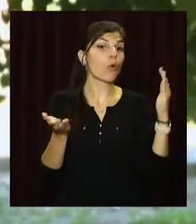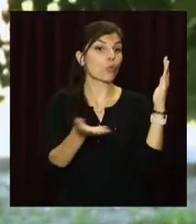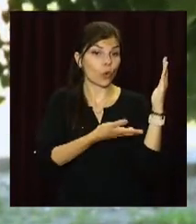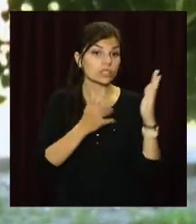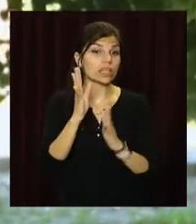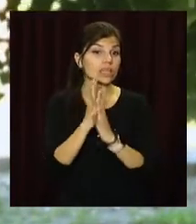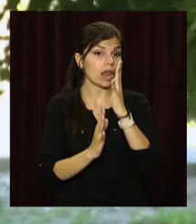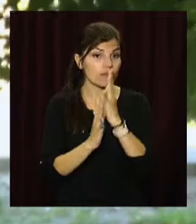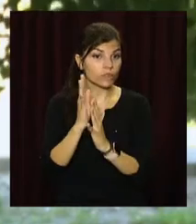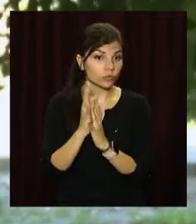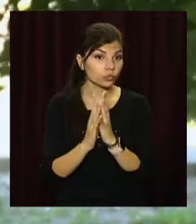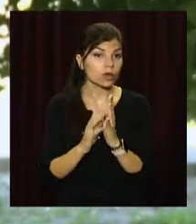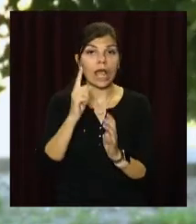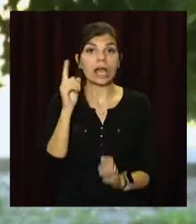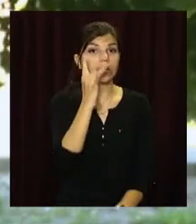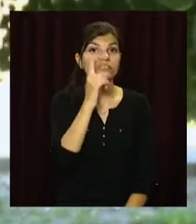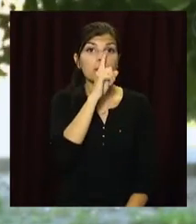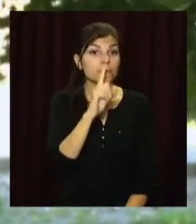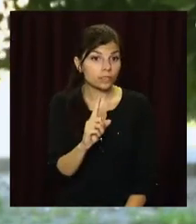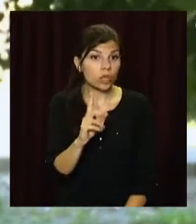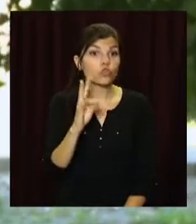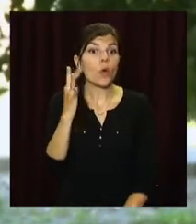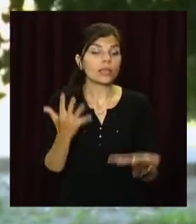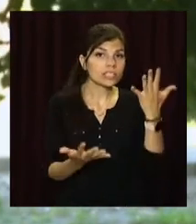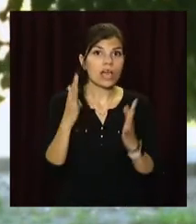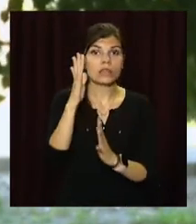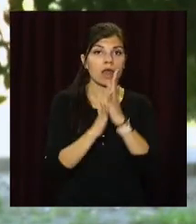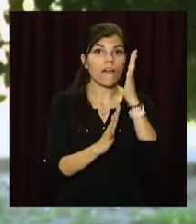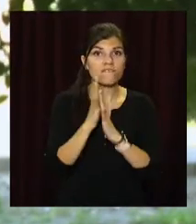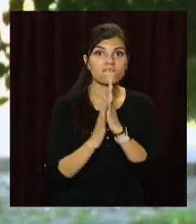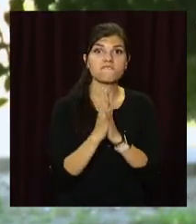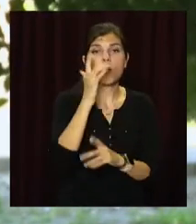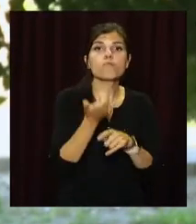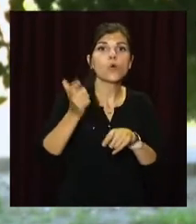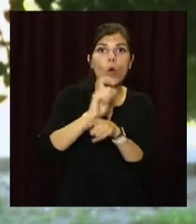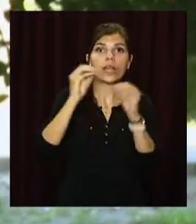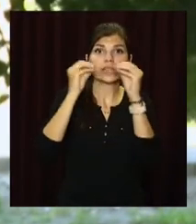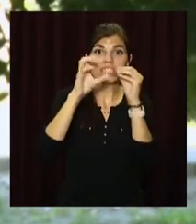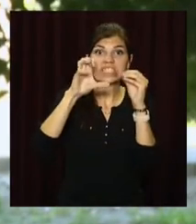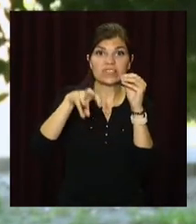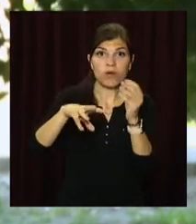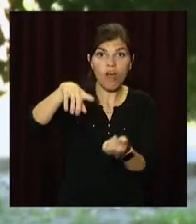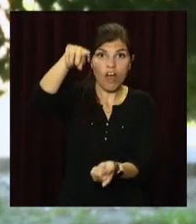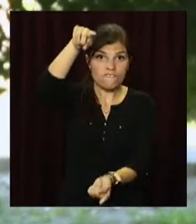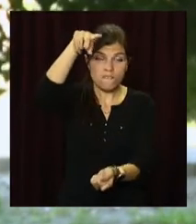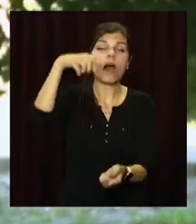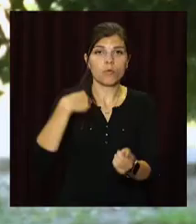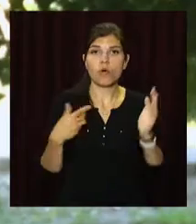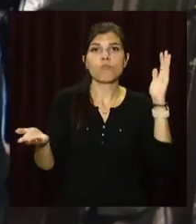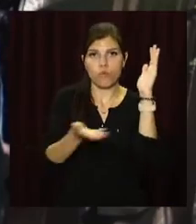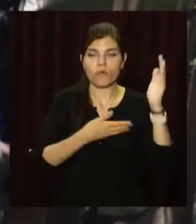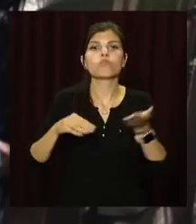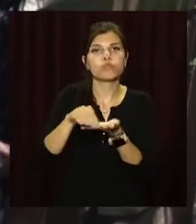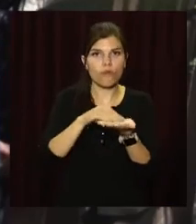косимо траву раз в місяць, але якщо трава виростає більше 10 сантиметрів, ми її косимо